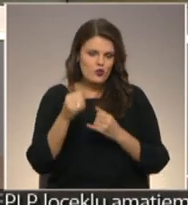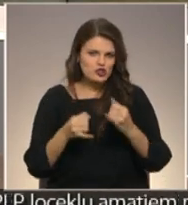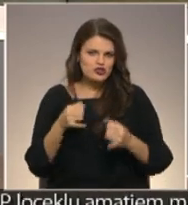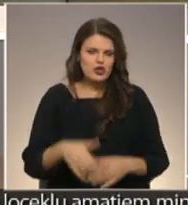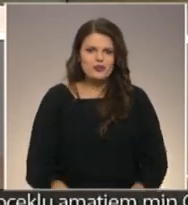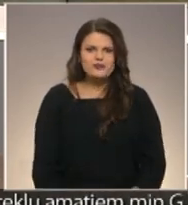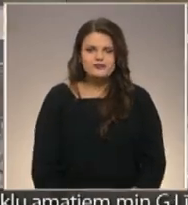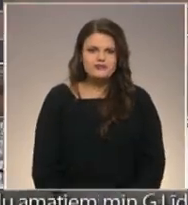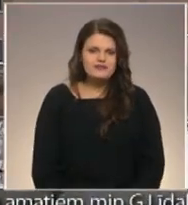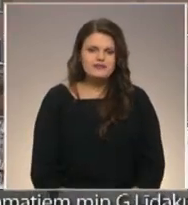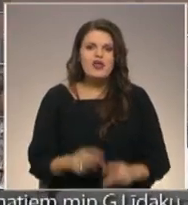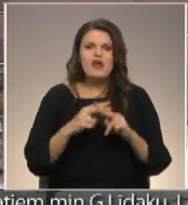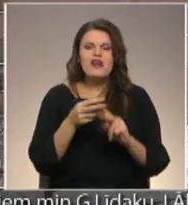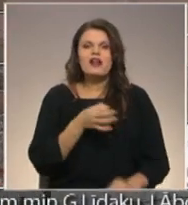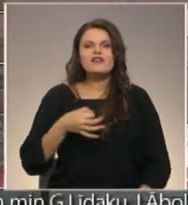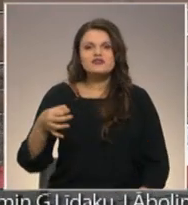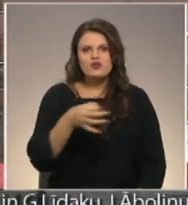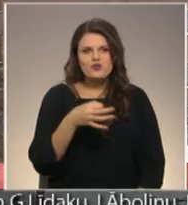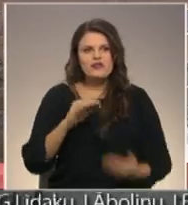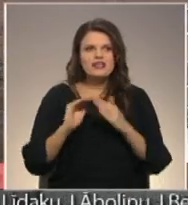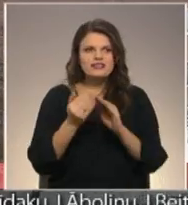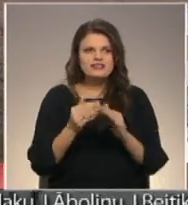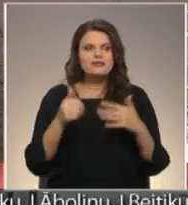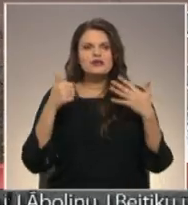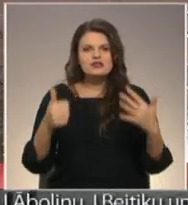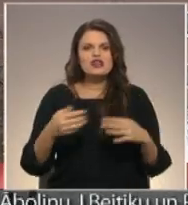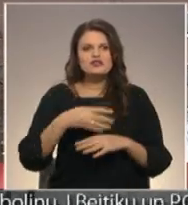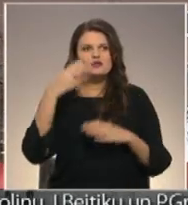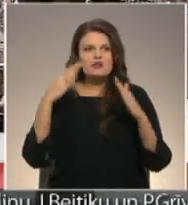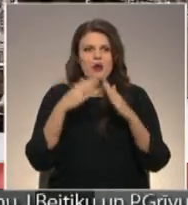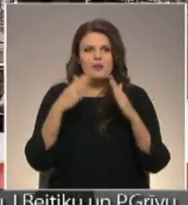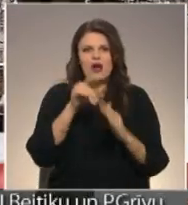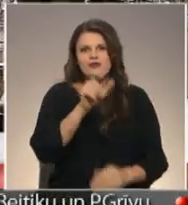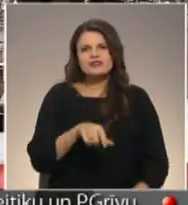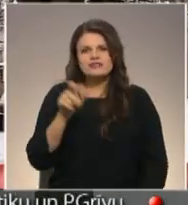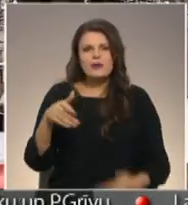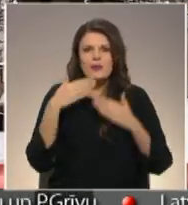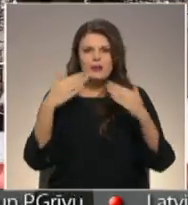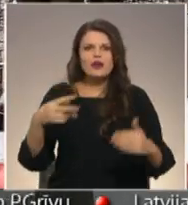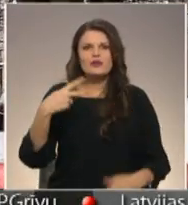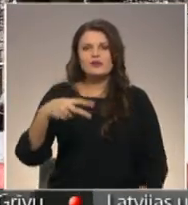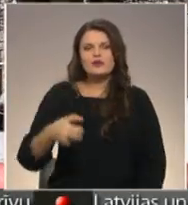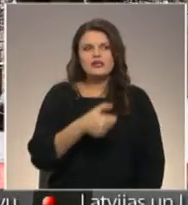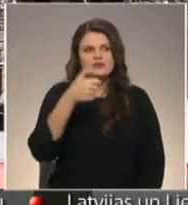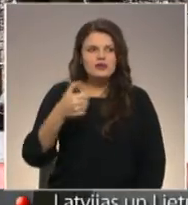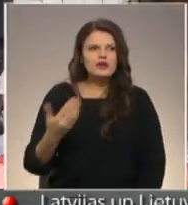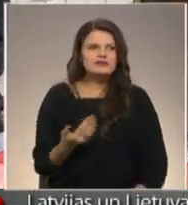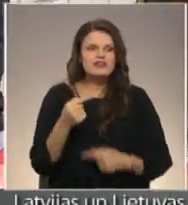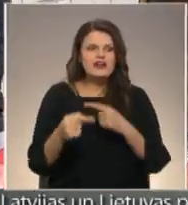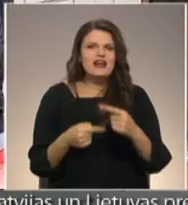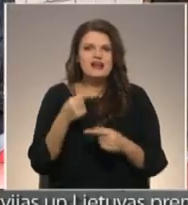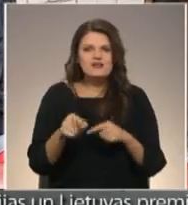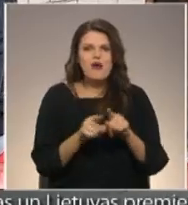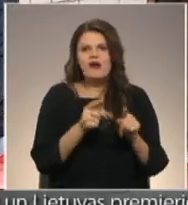spektrs. Jelgavas novada Staļģenes ciematu 6 daudzdzīvokļu māju iemītniekiem pēdējos 20 gadus dzīve ritējusi teju